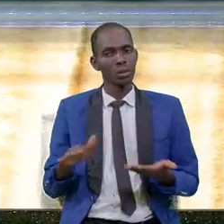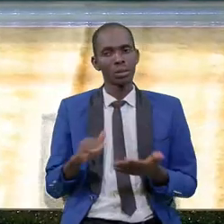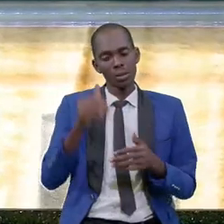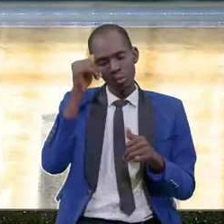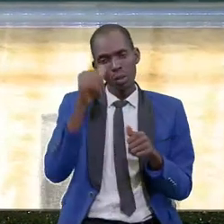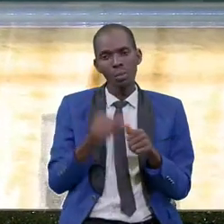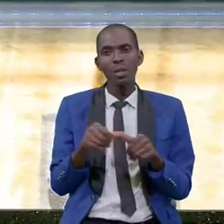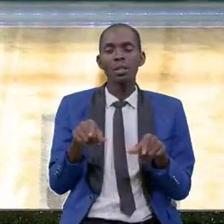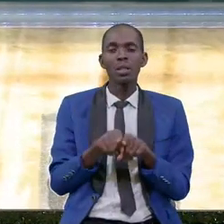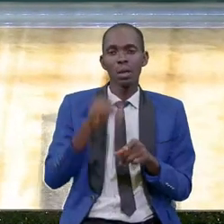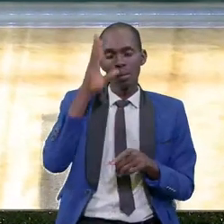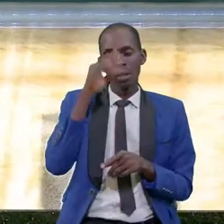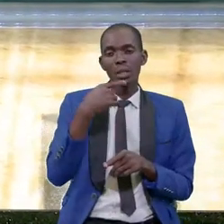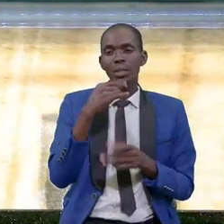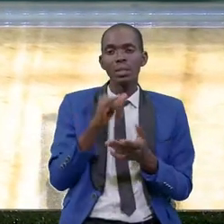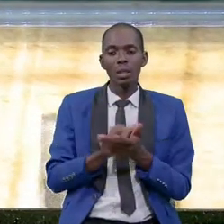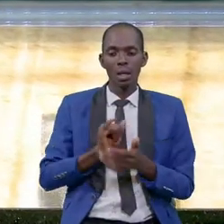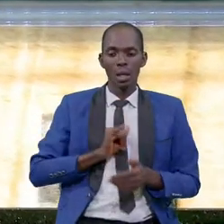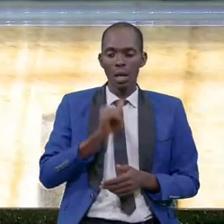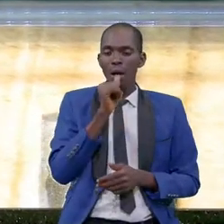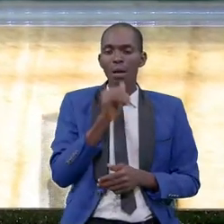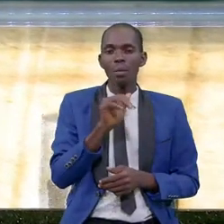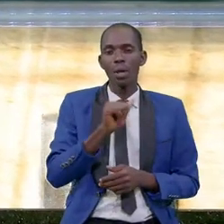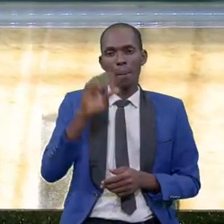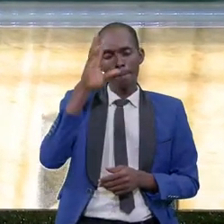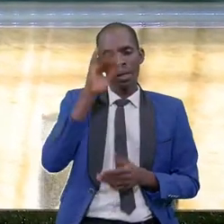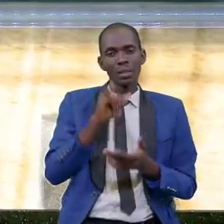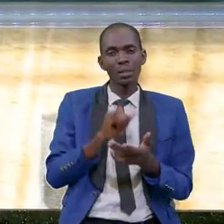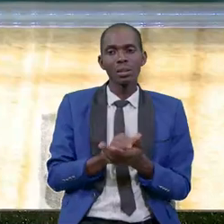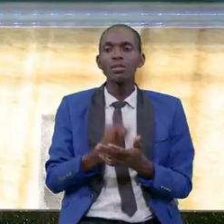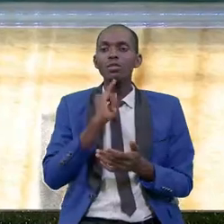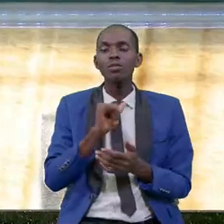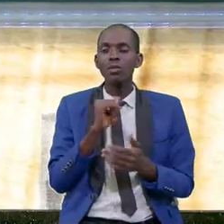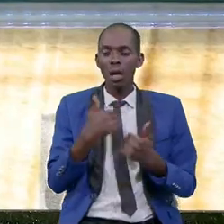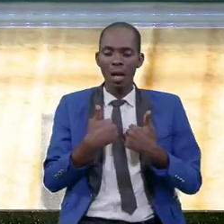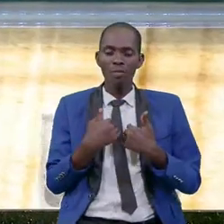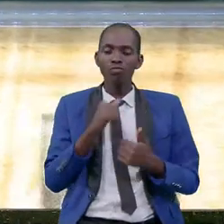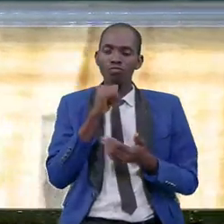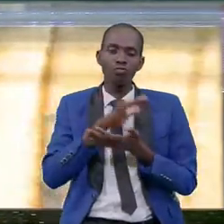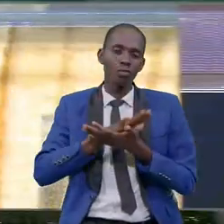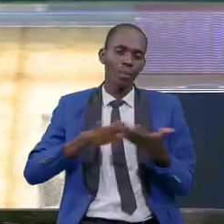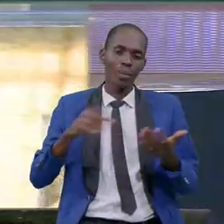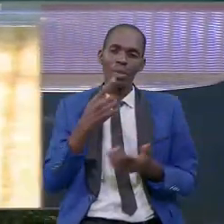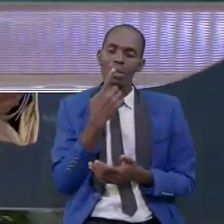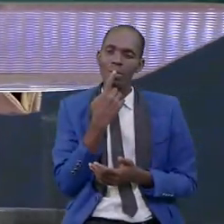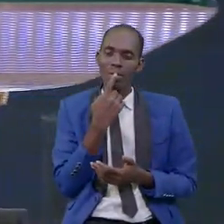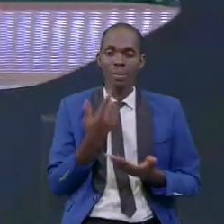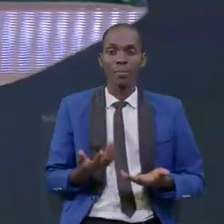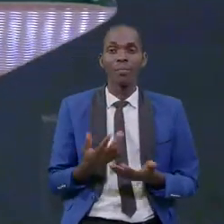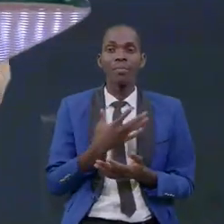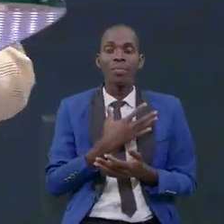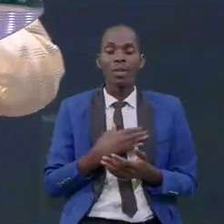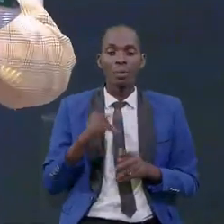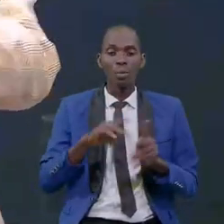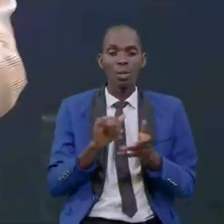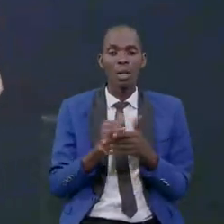moi, parce que je suis un homme aux lèvres impures, je demeure au milieu d'un peuple aux lèvres impures. Ceux qui ont